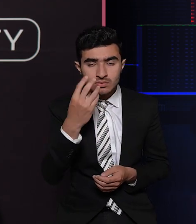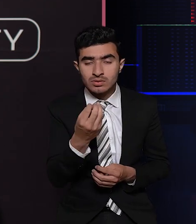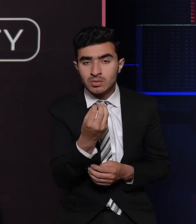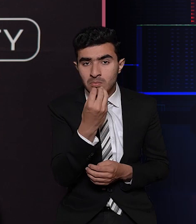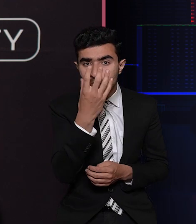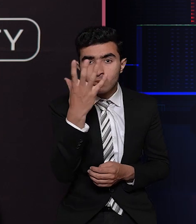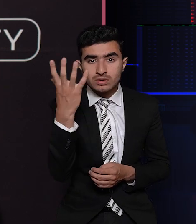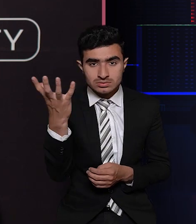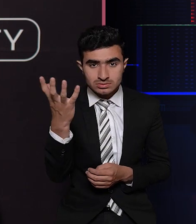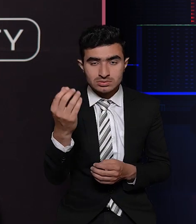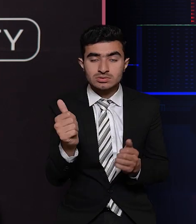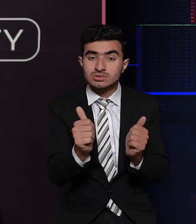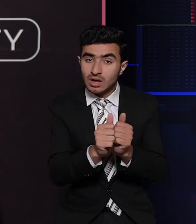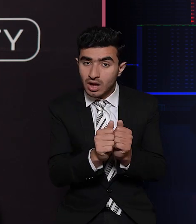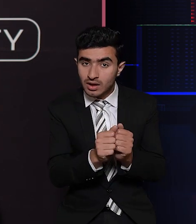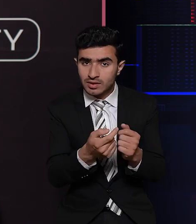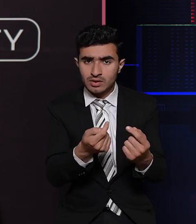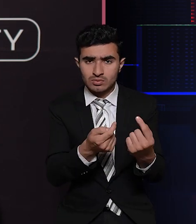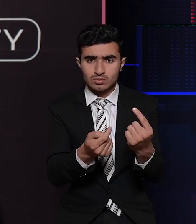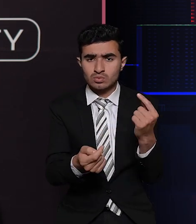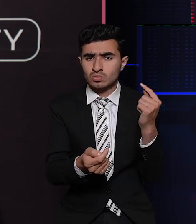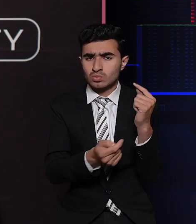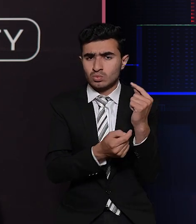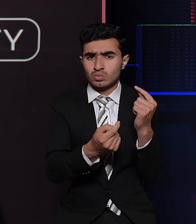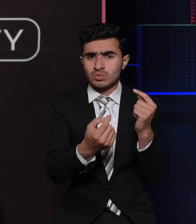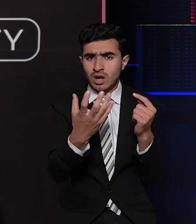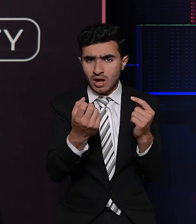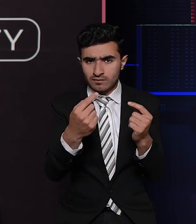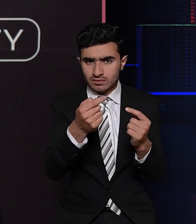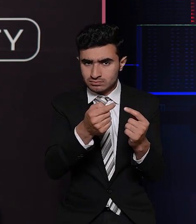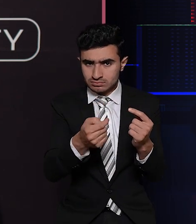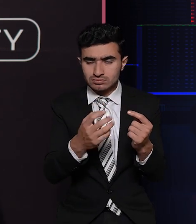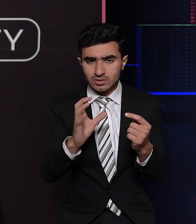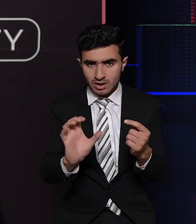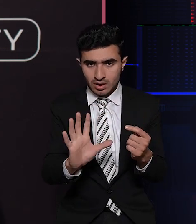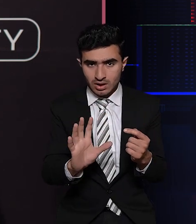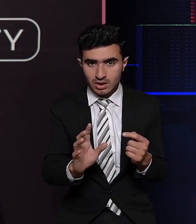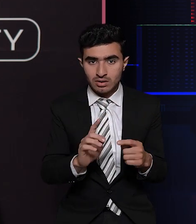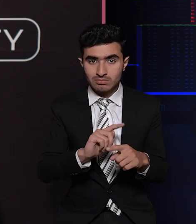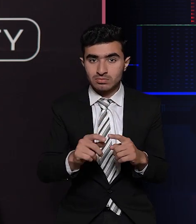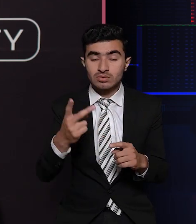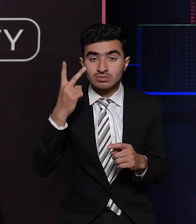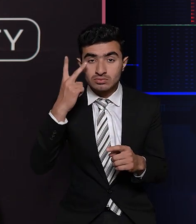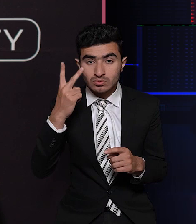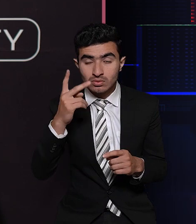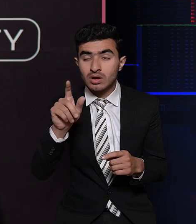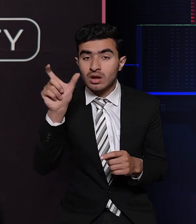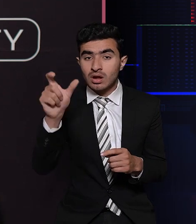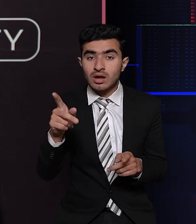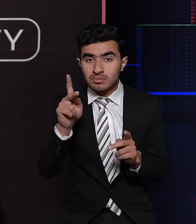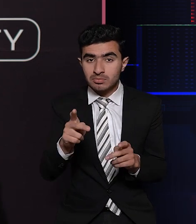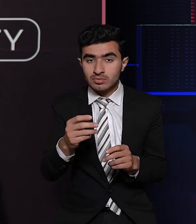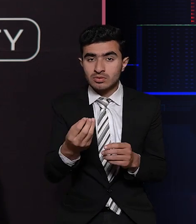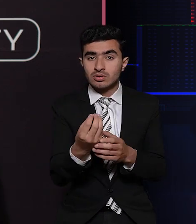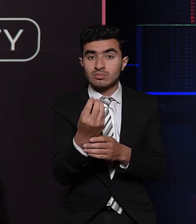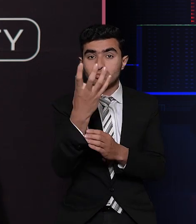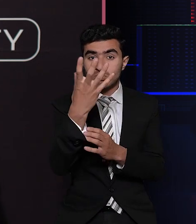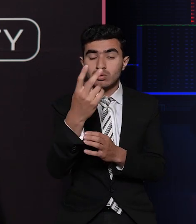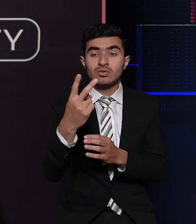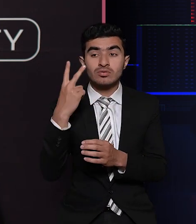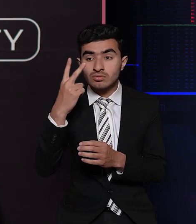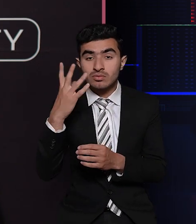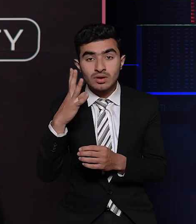ہیں. آپ کو کانٹوں کے ساتھ پھول پہ بھی دھیان دینا چاہیے. آپ کو پھول کی خوبصورتی کو بھی دیکھنا